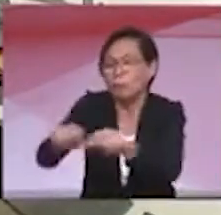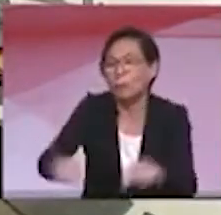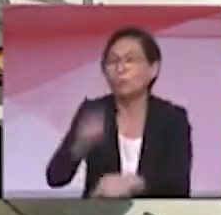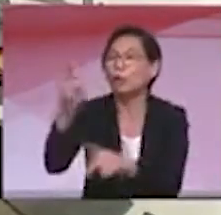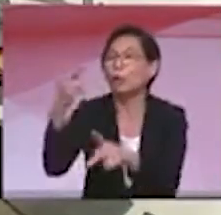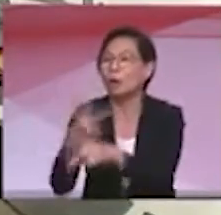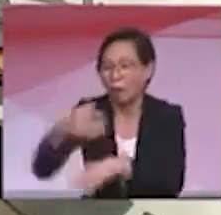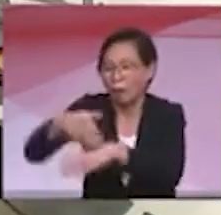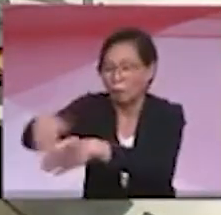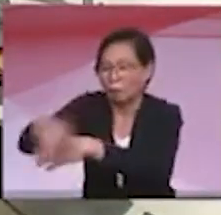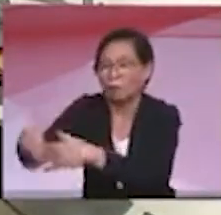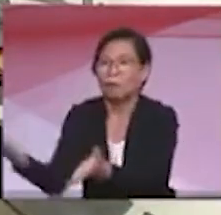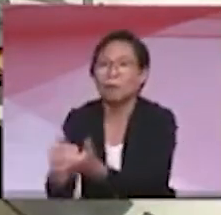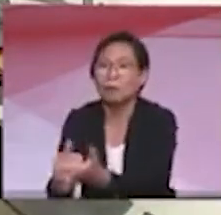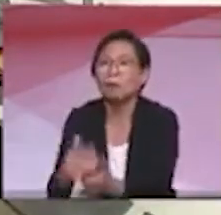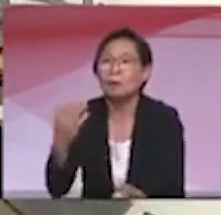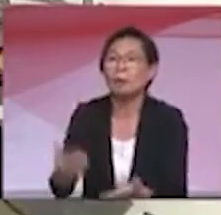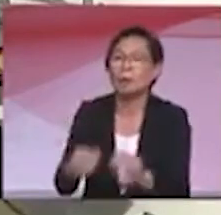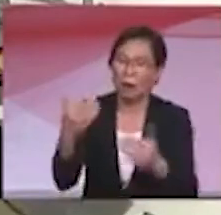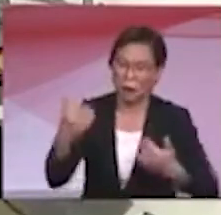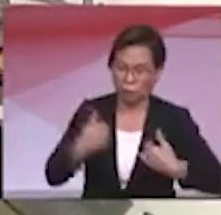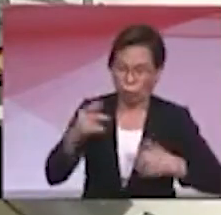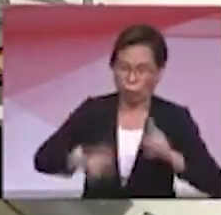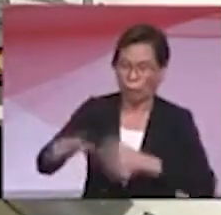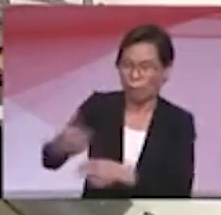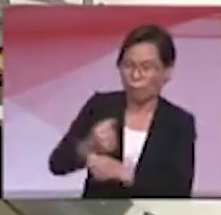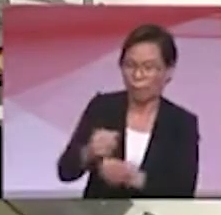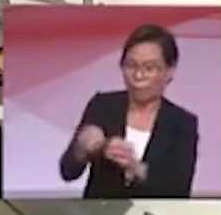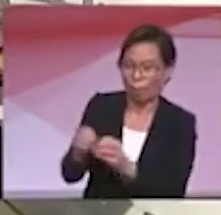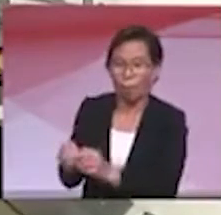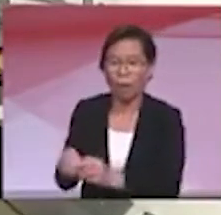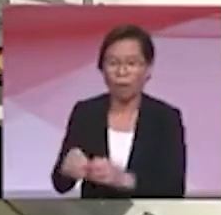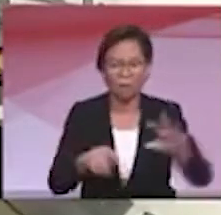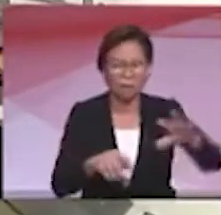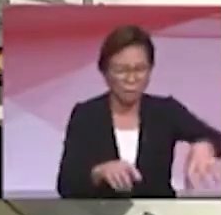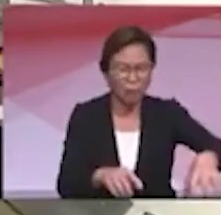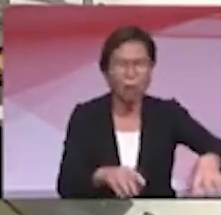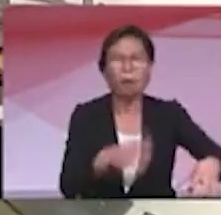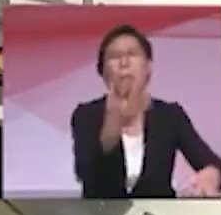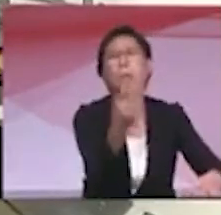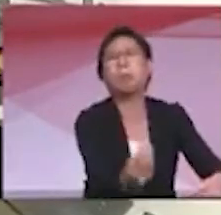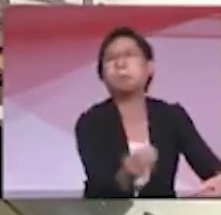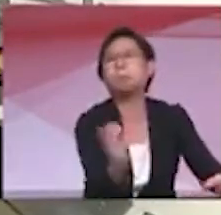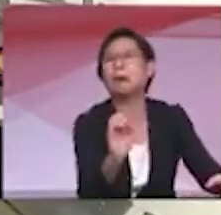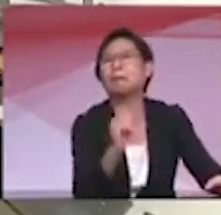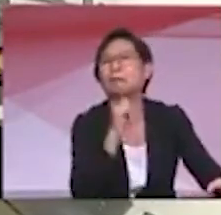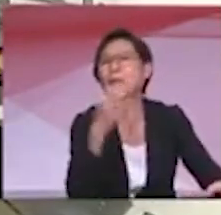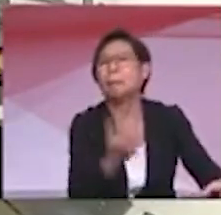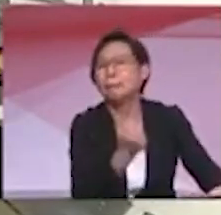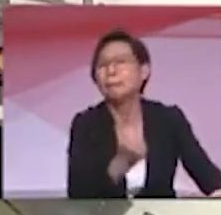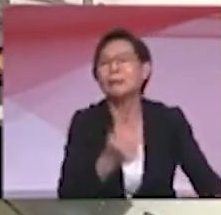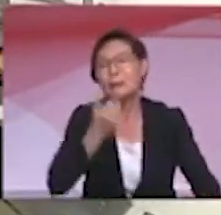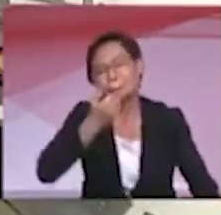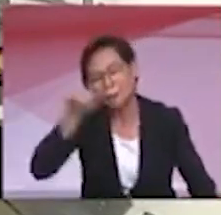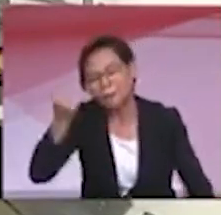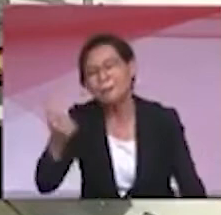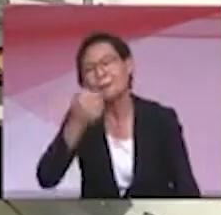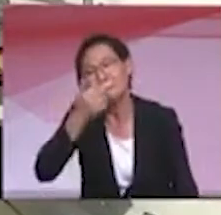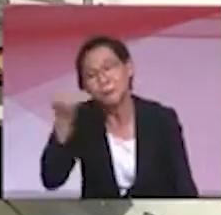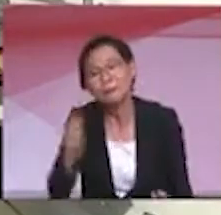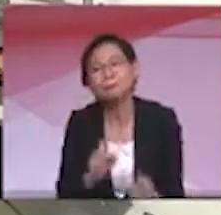kali. Mungkin ada yang mendapat ekstra, ada kawasan yang kurang. Jadi lebih baik kalau berjumpa juga